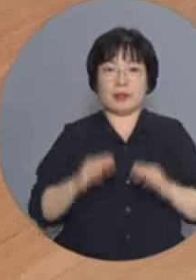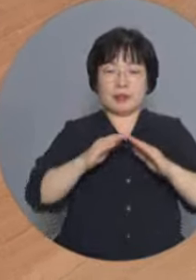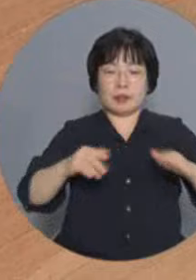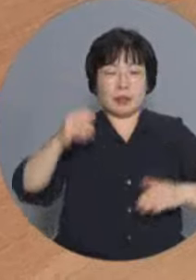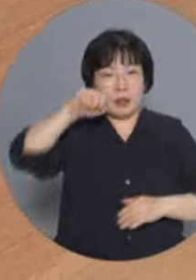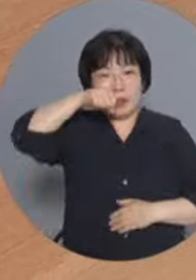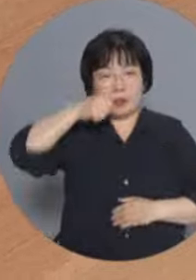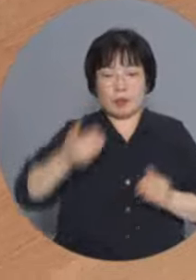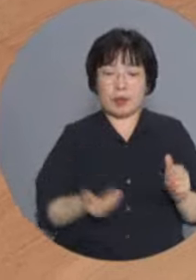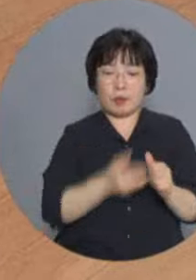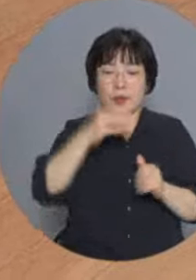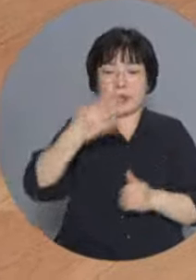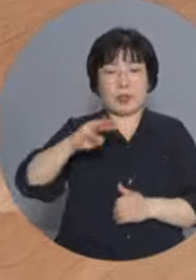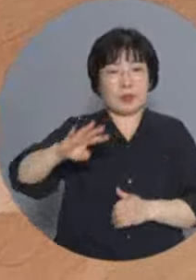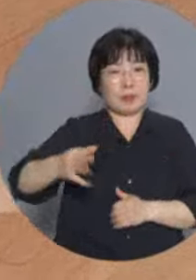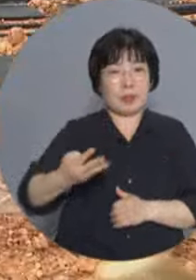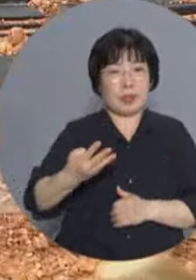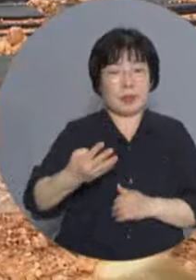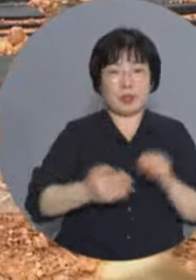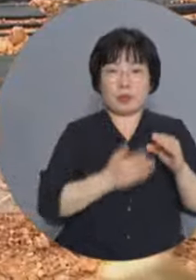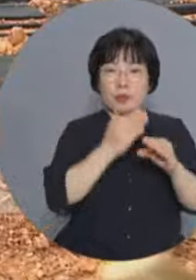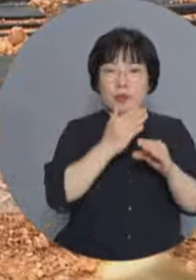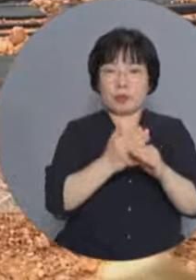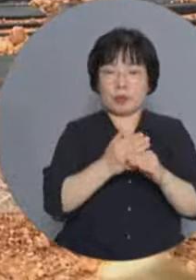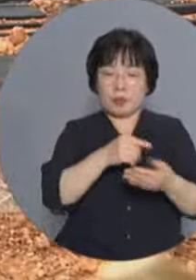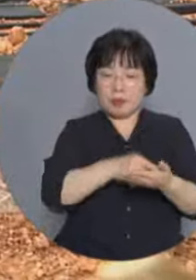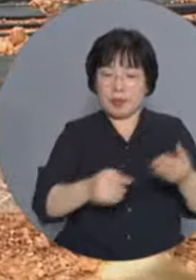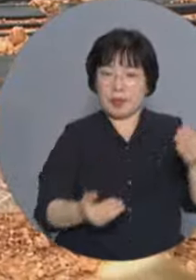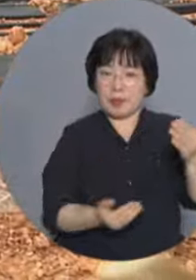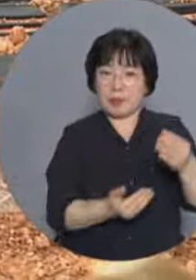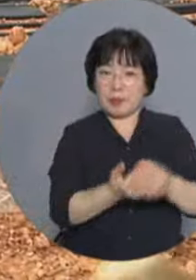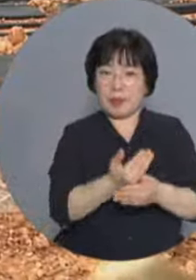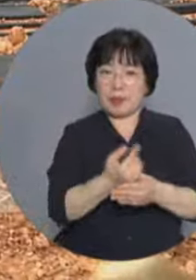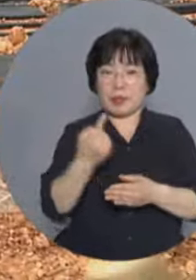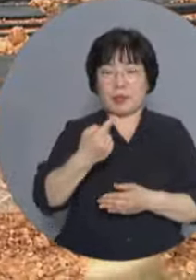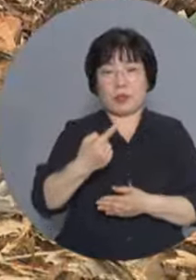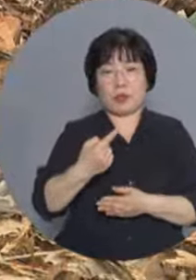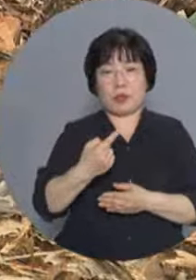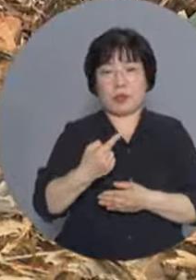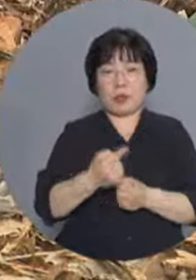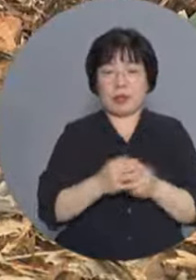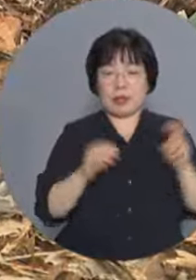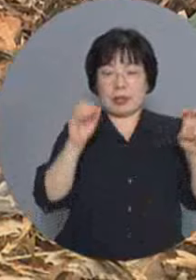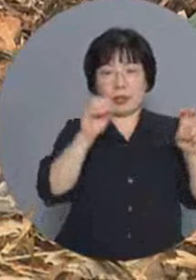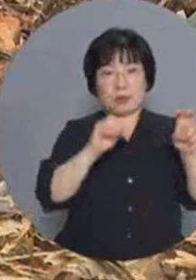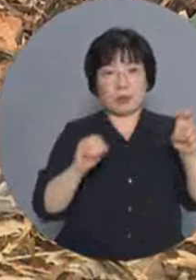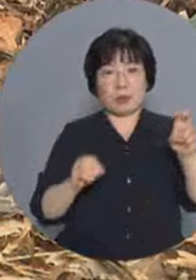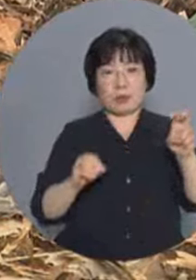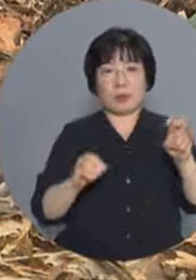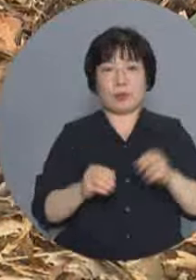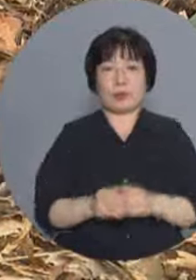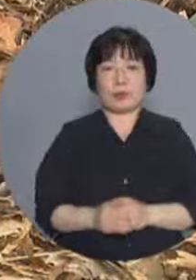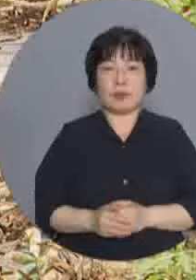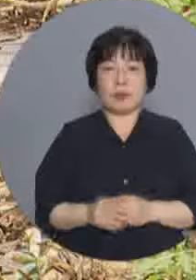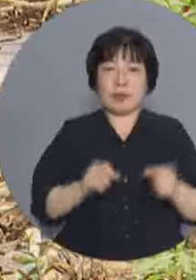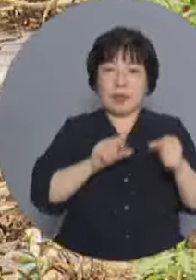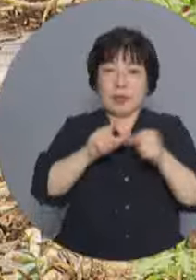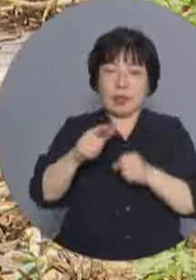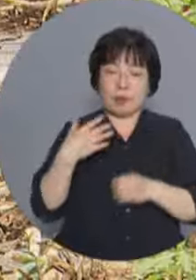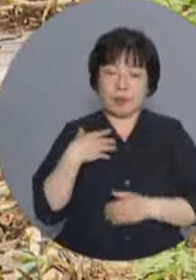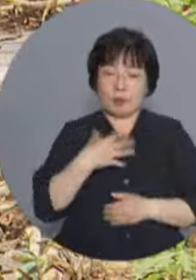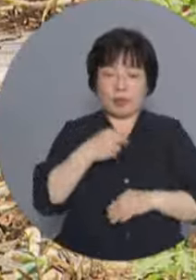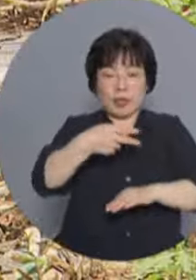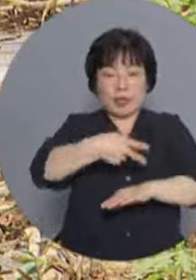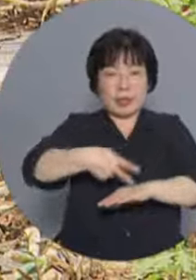양파 재배지 4,800헥타르 가운데 이 같은 피해가 발생한 것은 1,000헥타르로 20%가량. 대부분 무안과